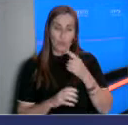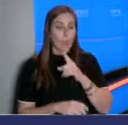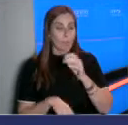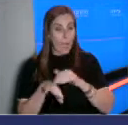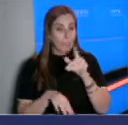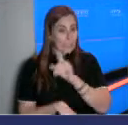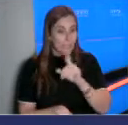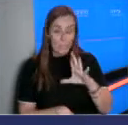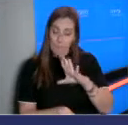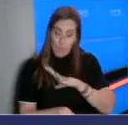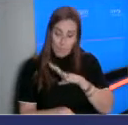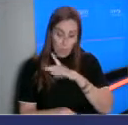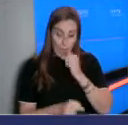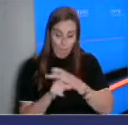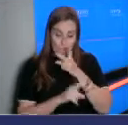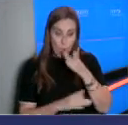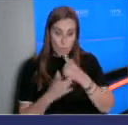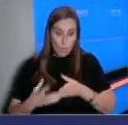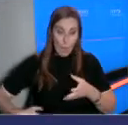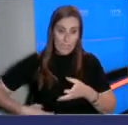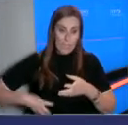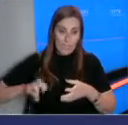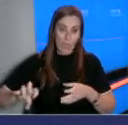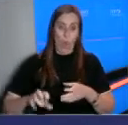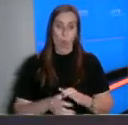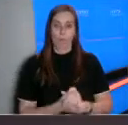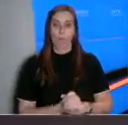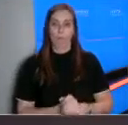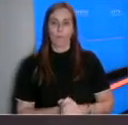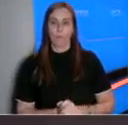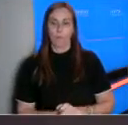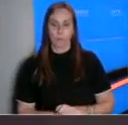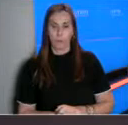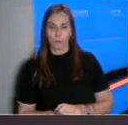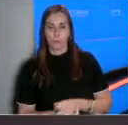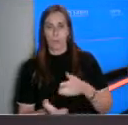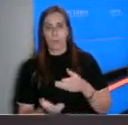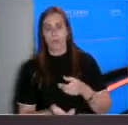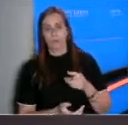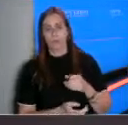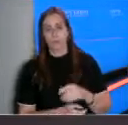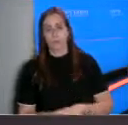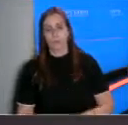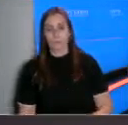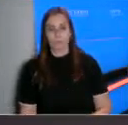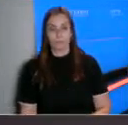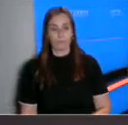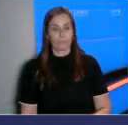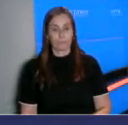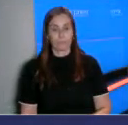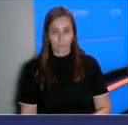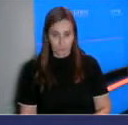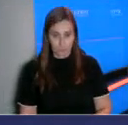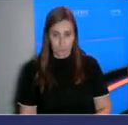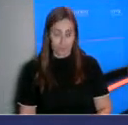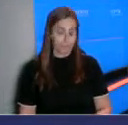שמזהירה שזה מסוכן לה לעבור ניתוח להסרת התחול. יש חמלה שמבריאה אנשים כנראה. רן רזניק